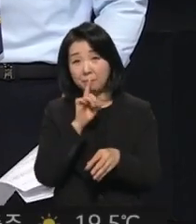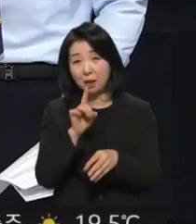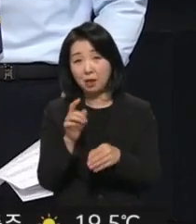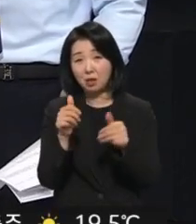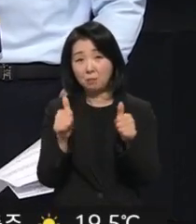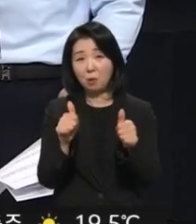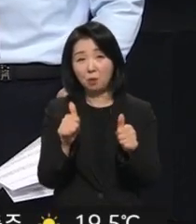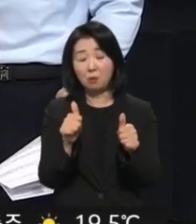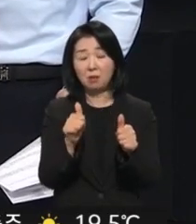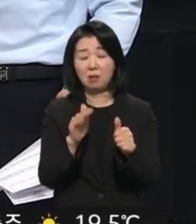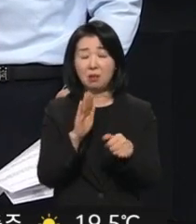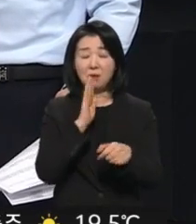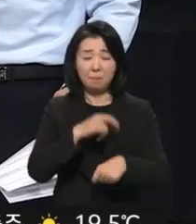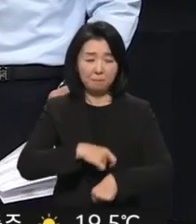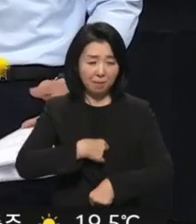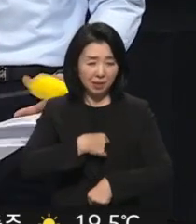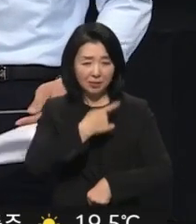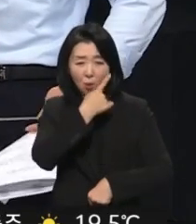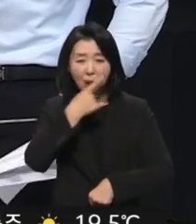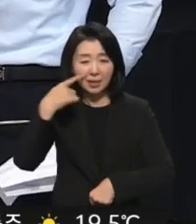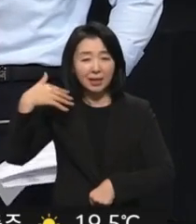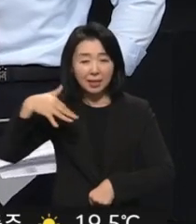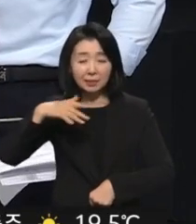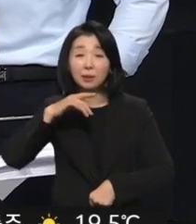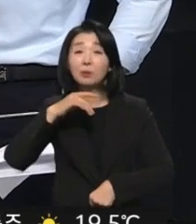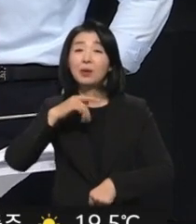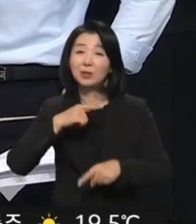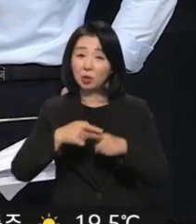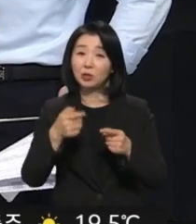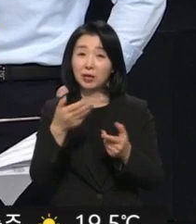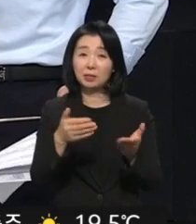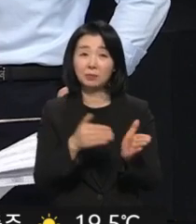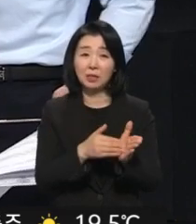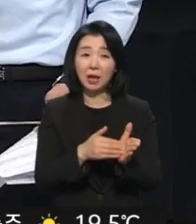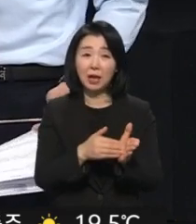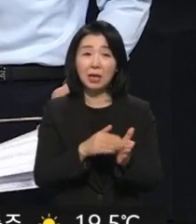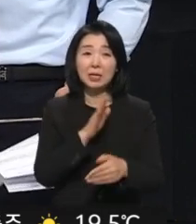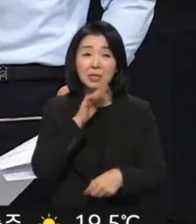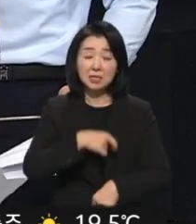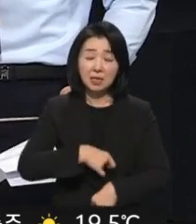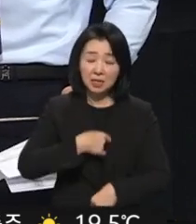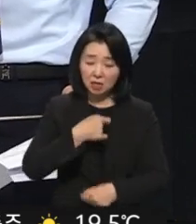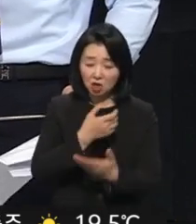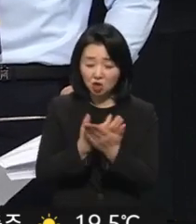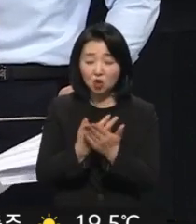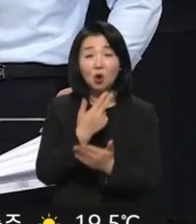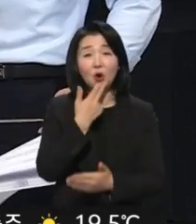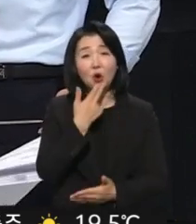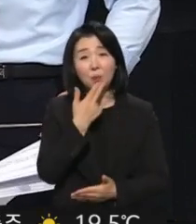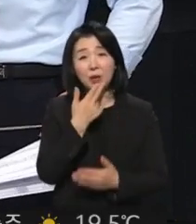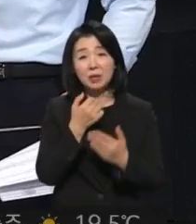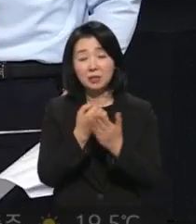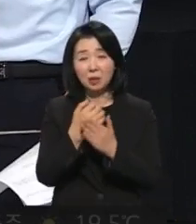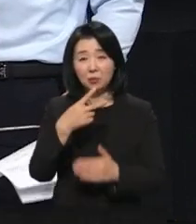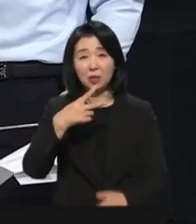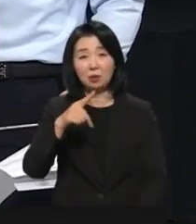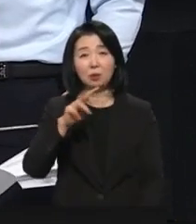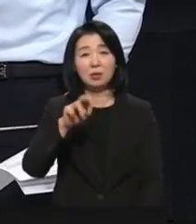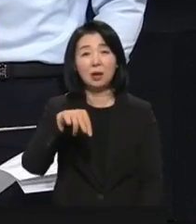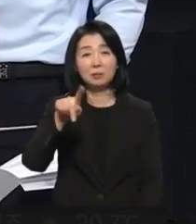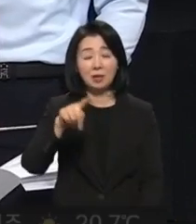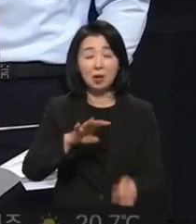법원마저 팩트체크가 제대로 되지 않았다고 판단했습니다. 진실로 볼 타당한 근거가 없다면서 이 더탐사의 관련